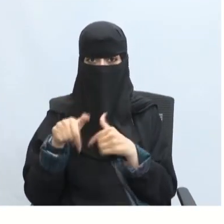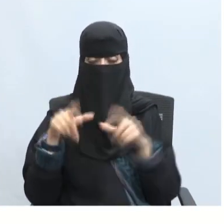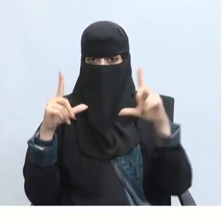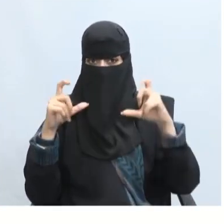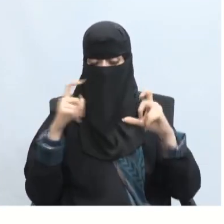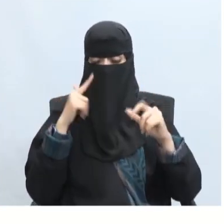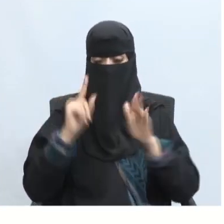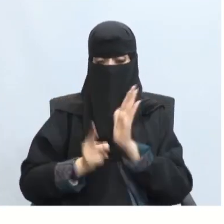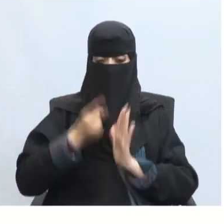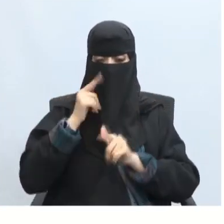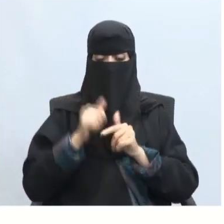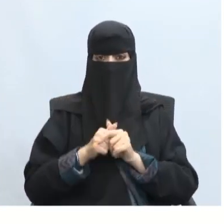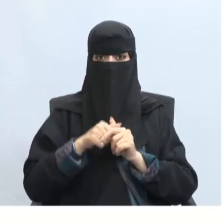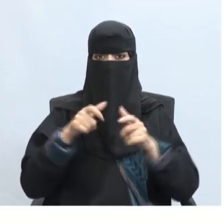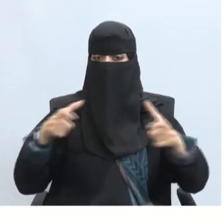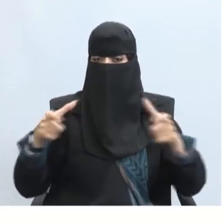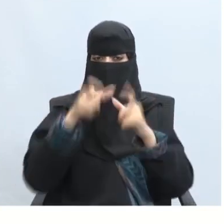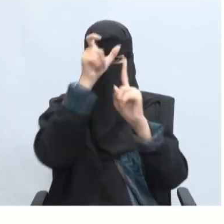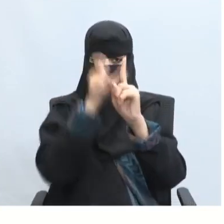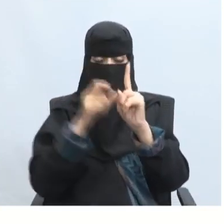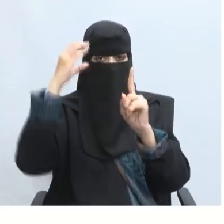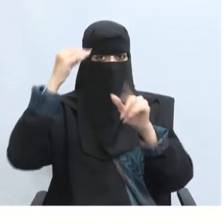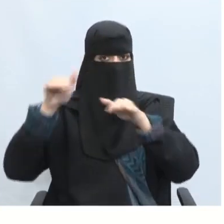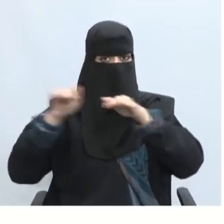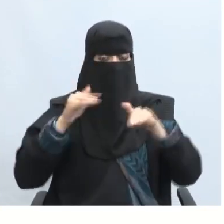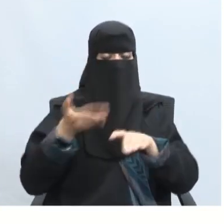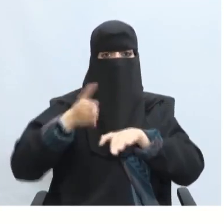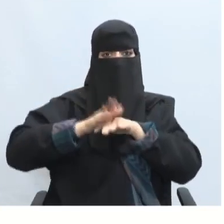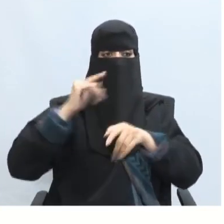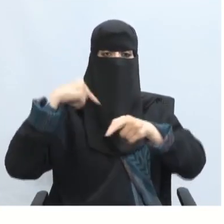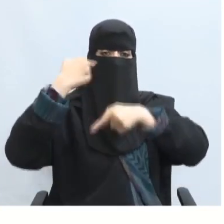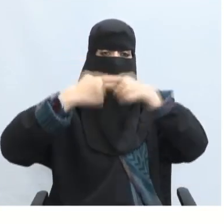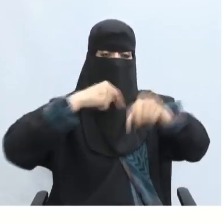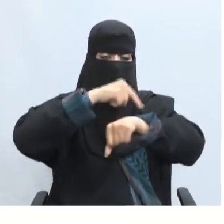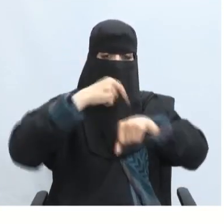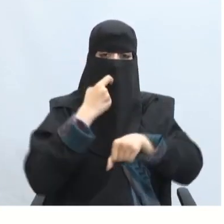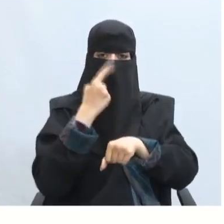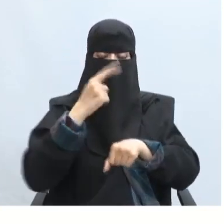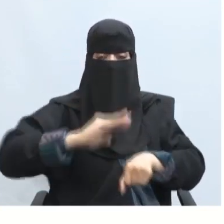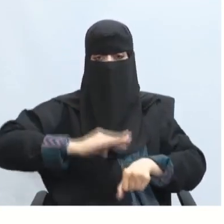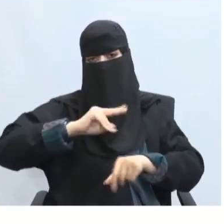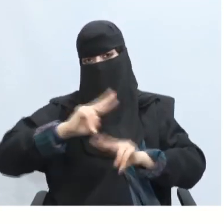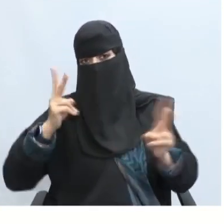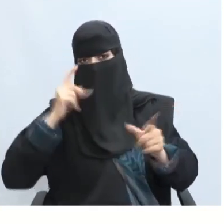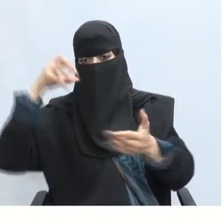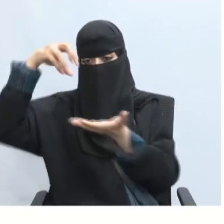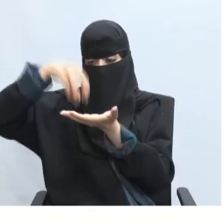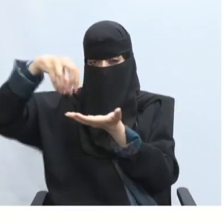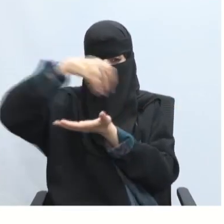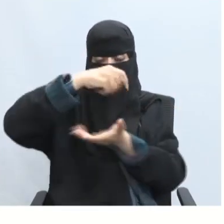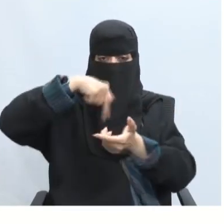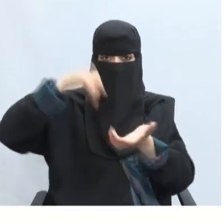البدايه اعزائي الطلبه جمع علماء الزلازل على مر السنين مواقع المراكز السطحيه